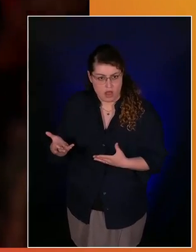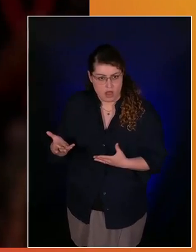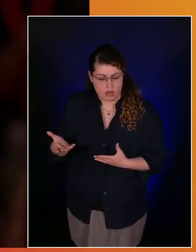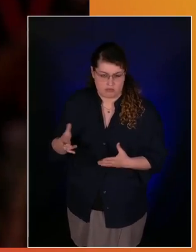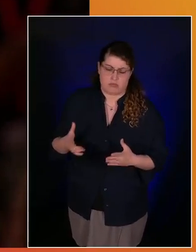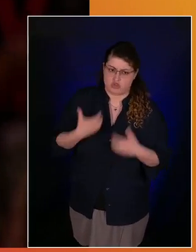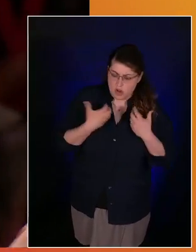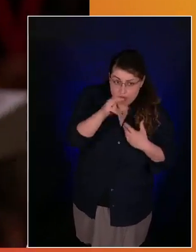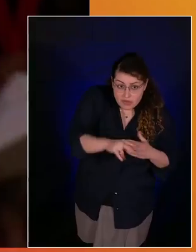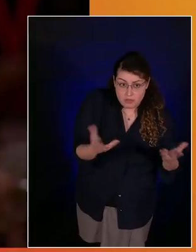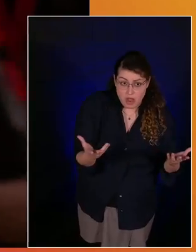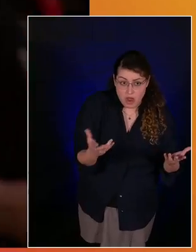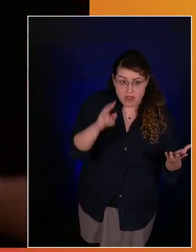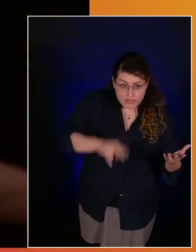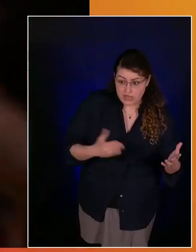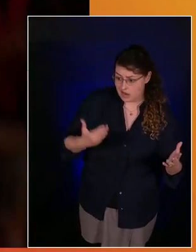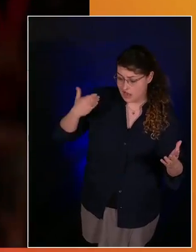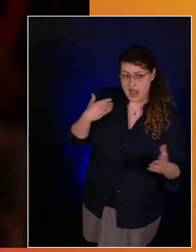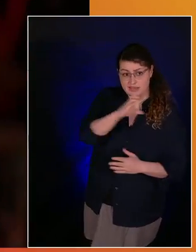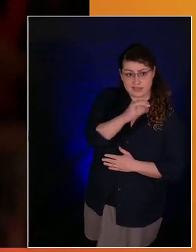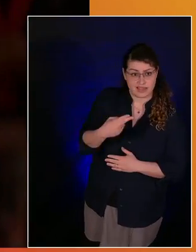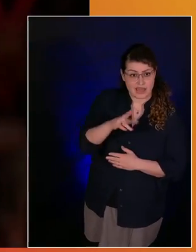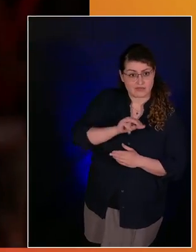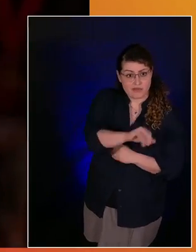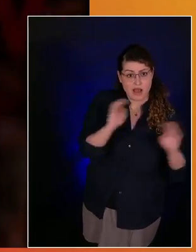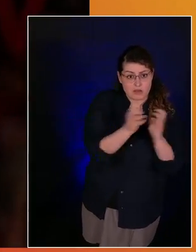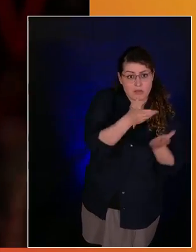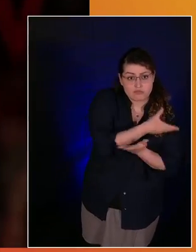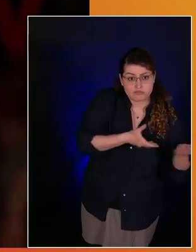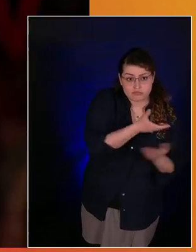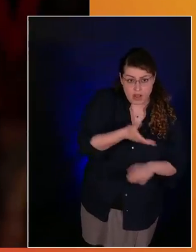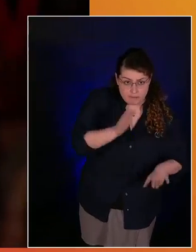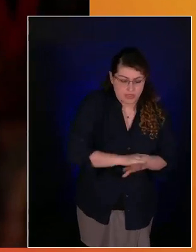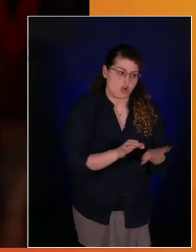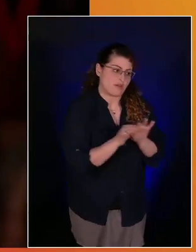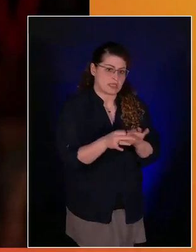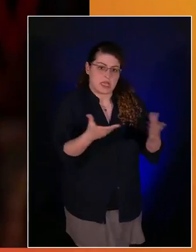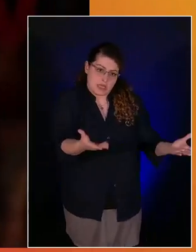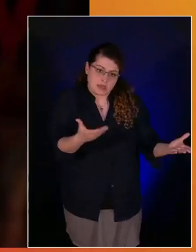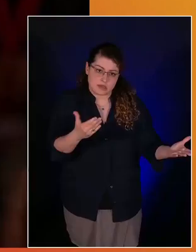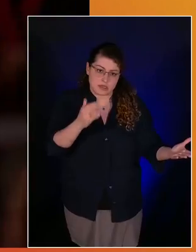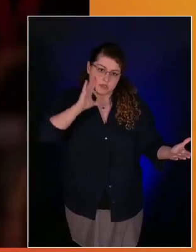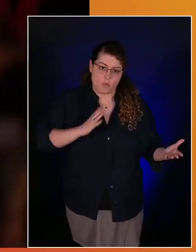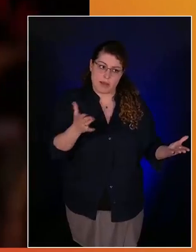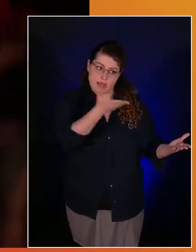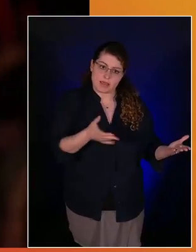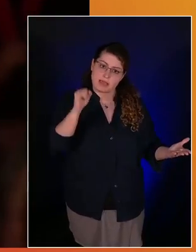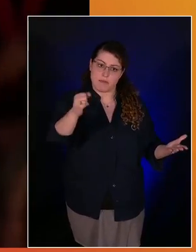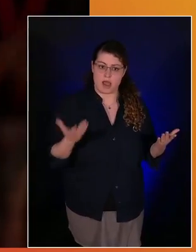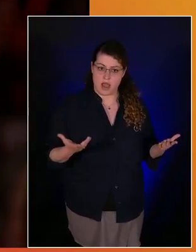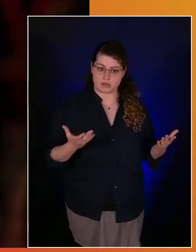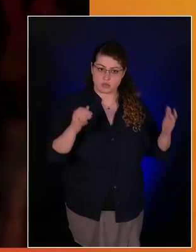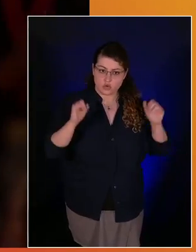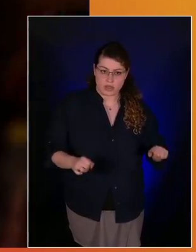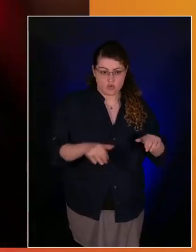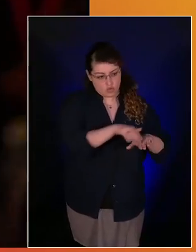je suis en colère là il y a un CCN qui va se rassembler ben par fraternité camaraderie et pour ouvrir la parole on aurait